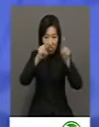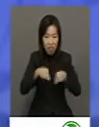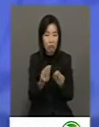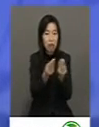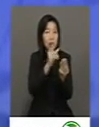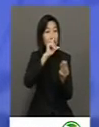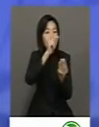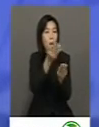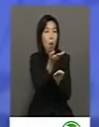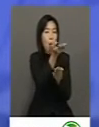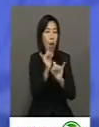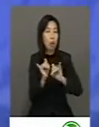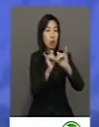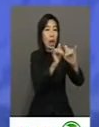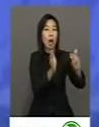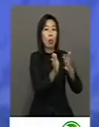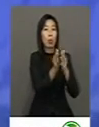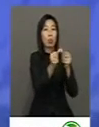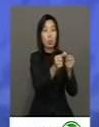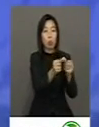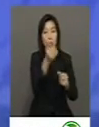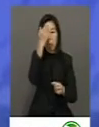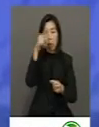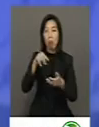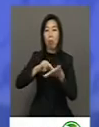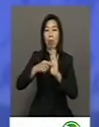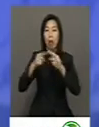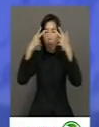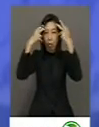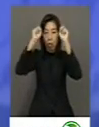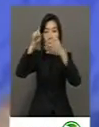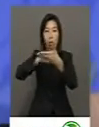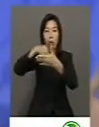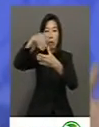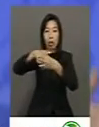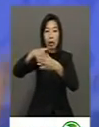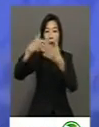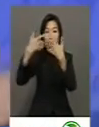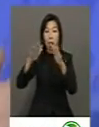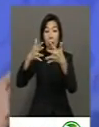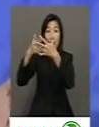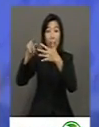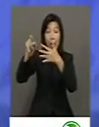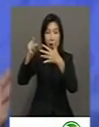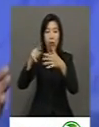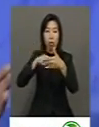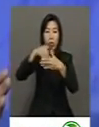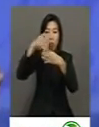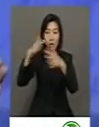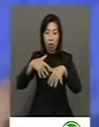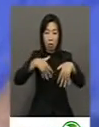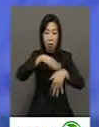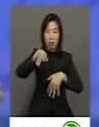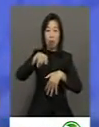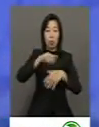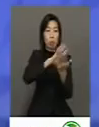ห็นถึงความแตกแยกร้าวลึกหลังจากที่มีการเลือกตั้งประธานาธิบดีสหรัฐที่ทำให้ชาวอเมริกันสนใจย้